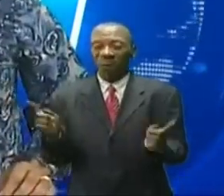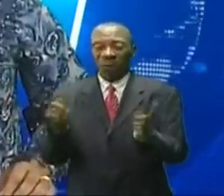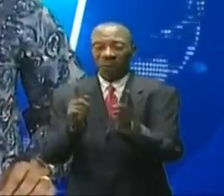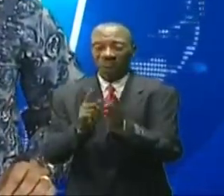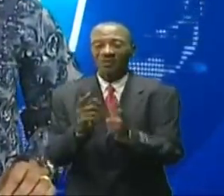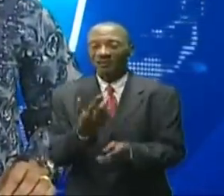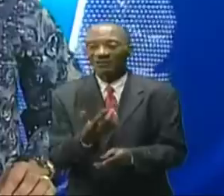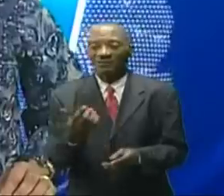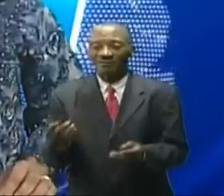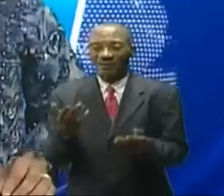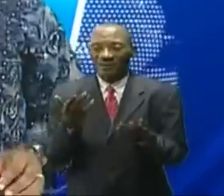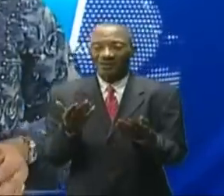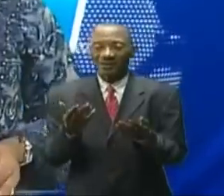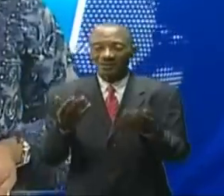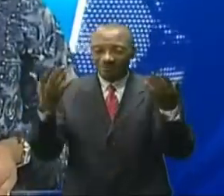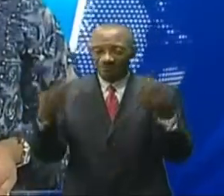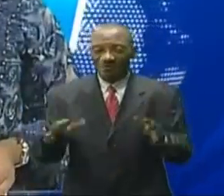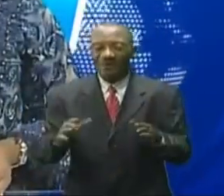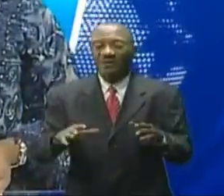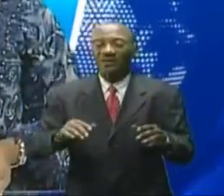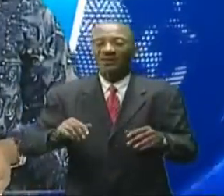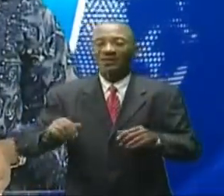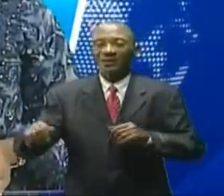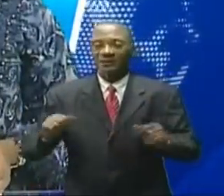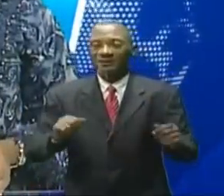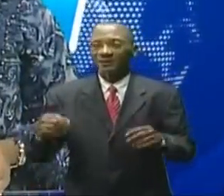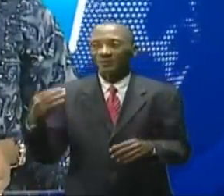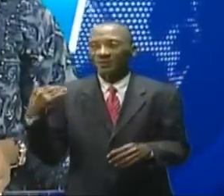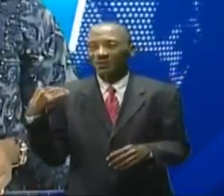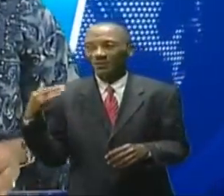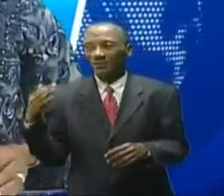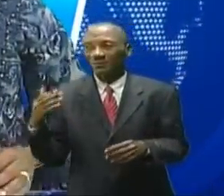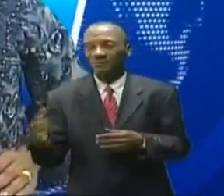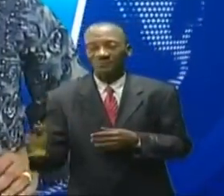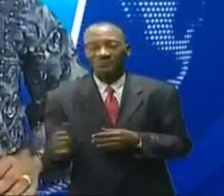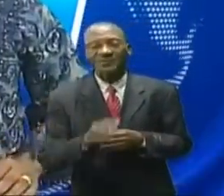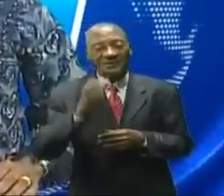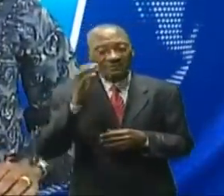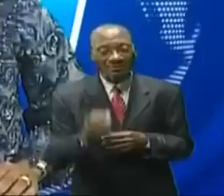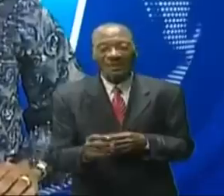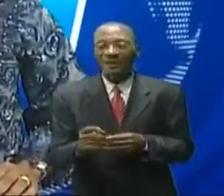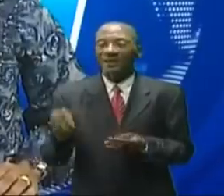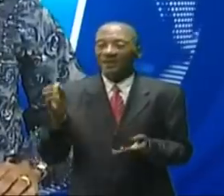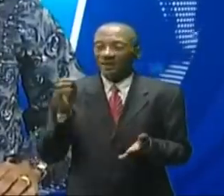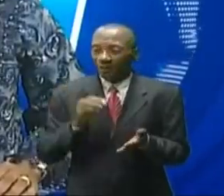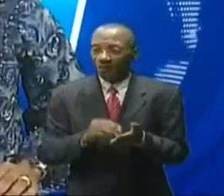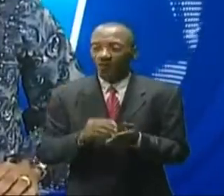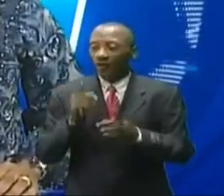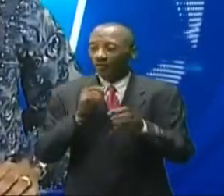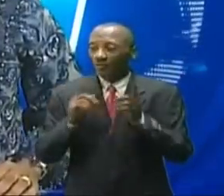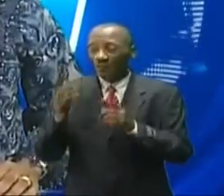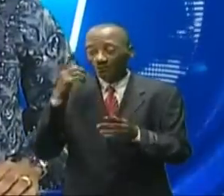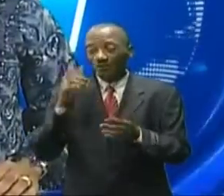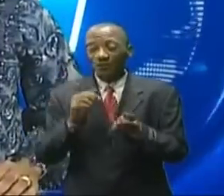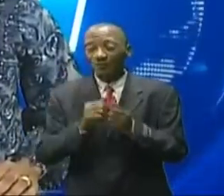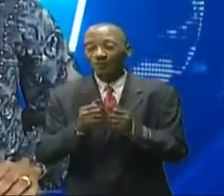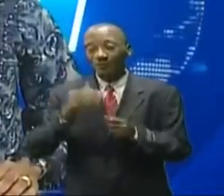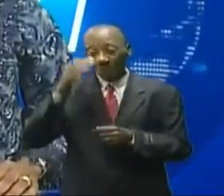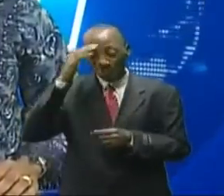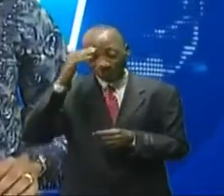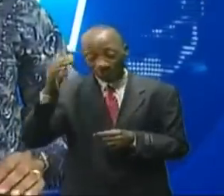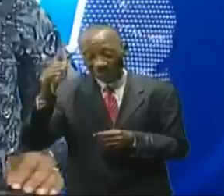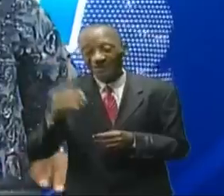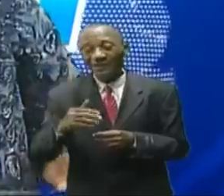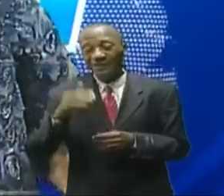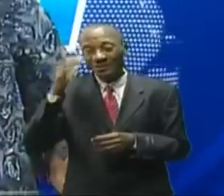l'examen d'État. 30 ans d'existence de l'université officielle de la ville de Mbujimayi, on en parle dans ce journal. Elle